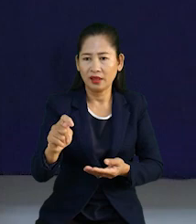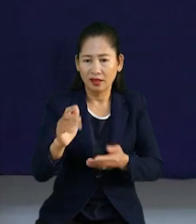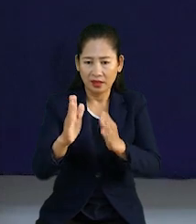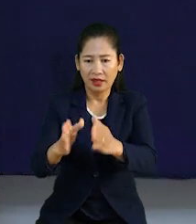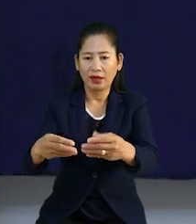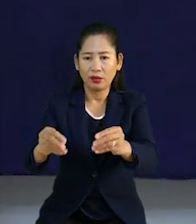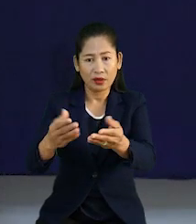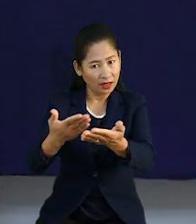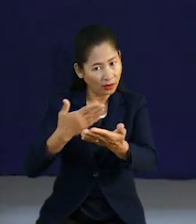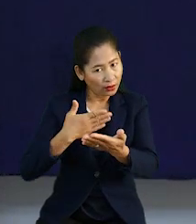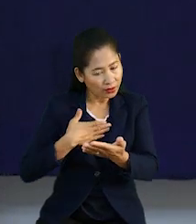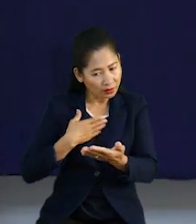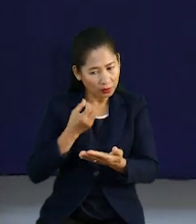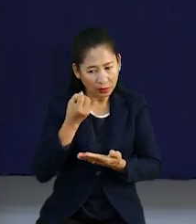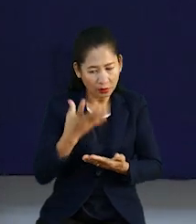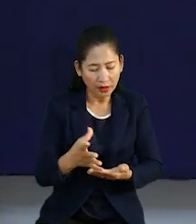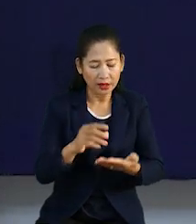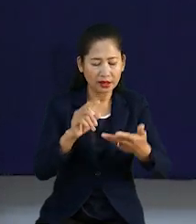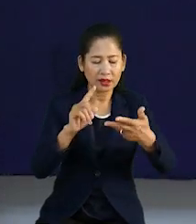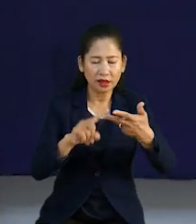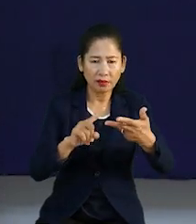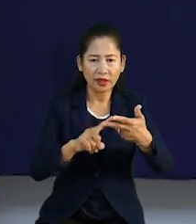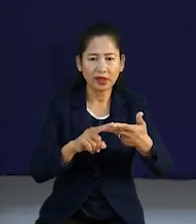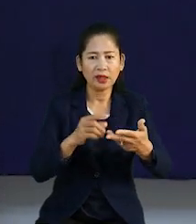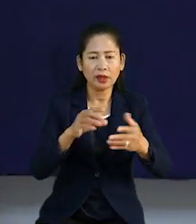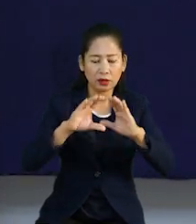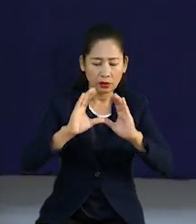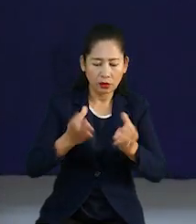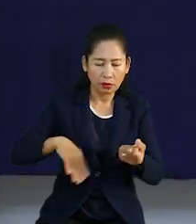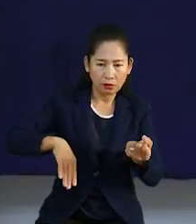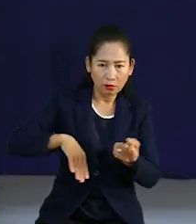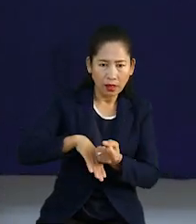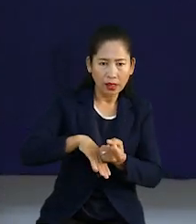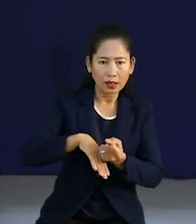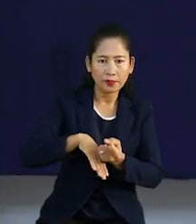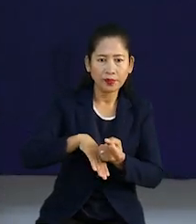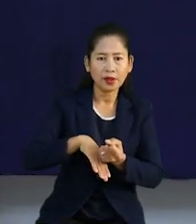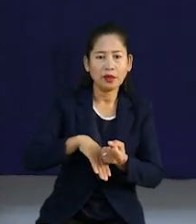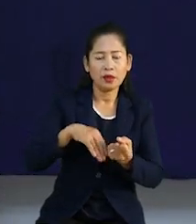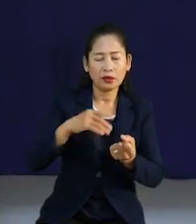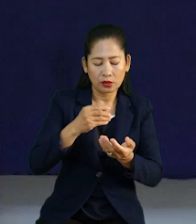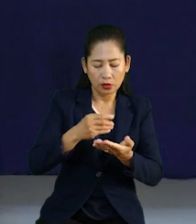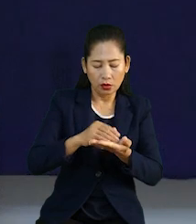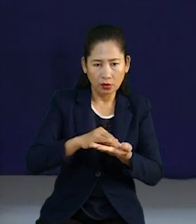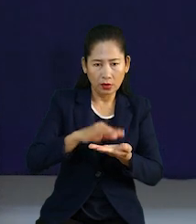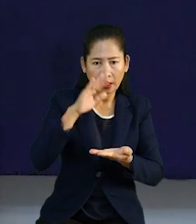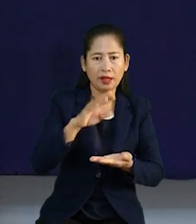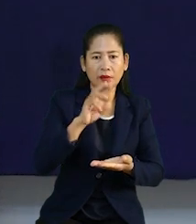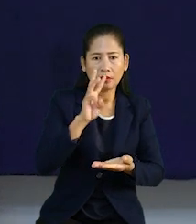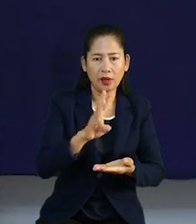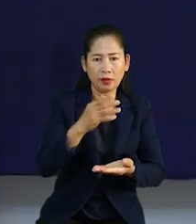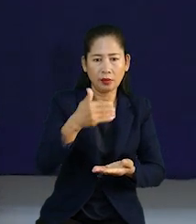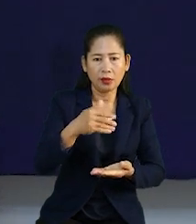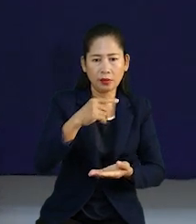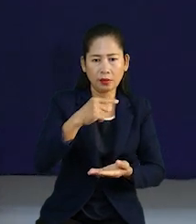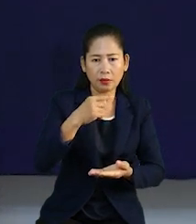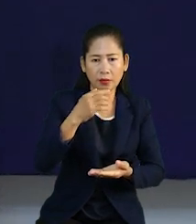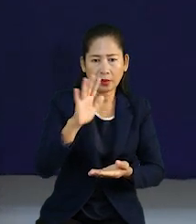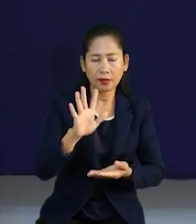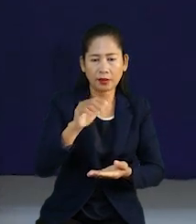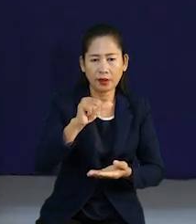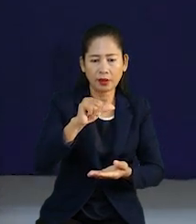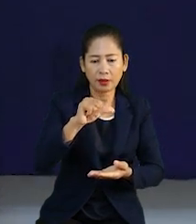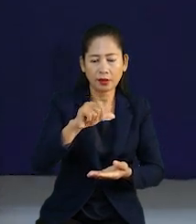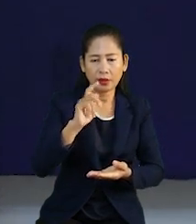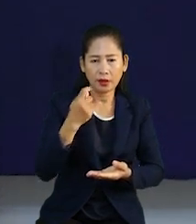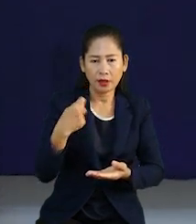áp ở dương màn tùng nén tí bấy cứ dương năng tinh bà tè đắng để miên tập lấy bay mờn trầm buồn toàn trầm rồi